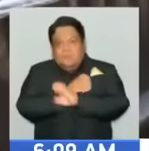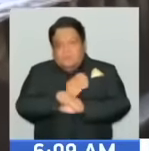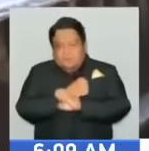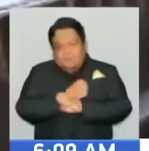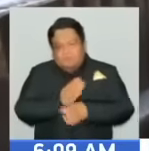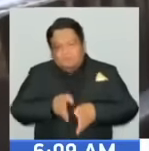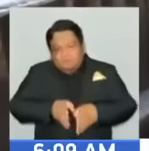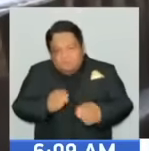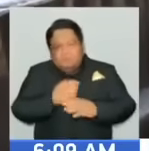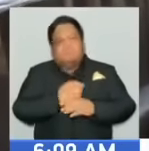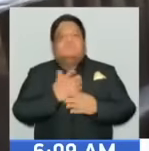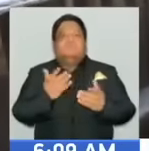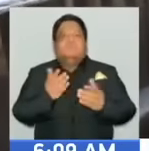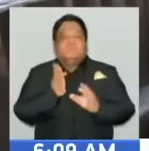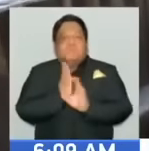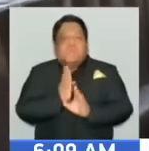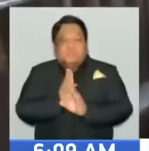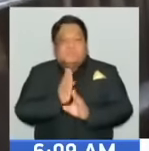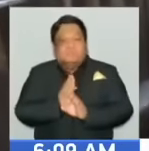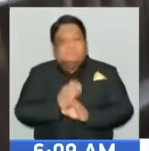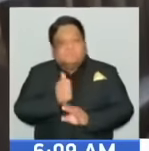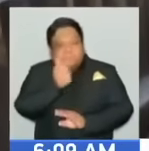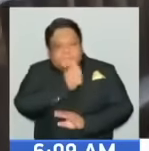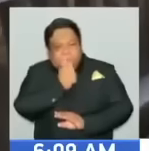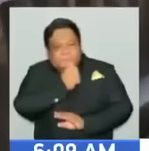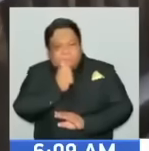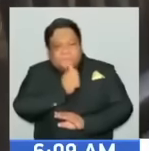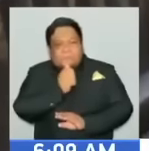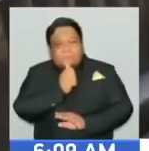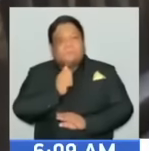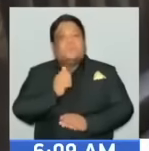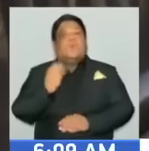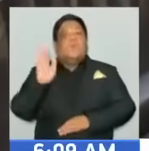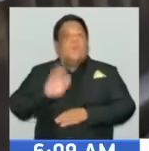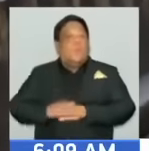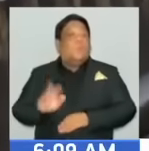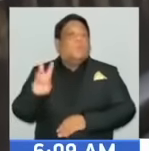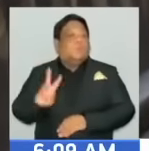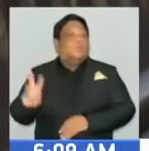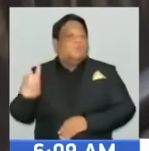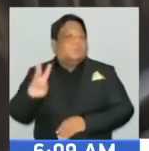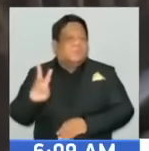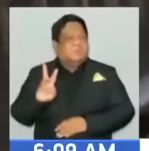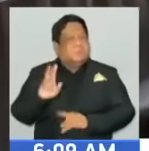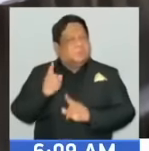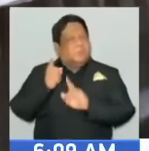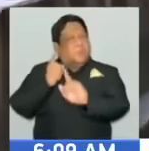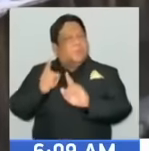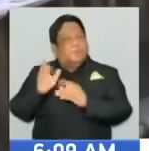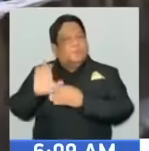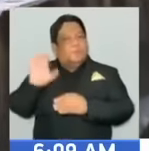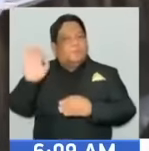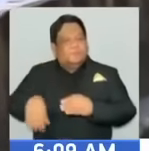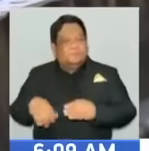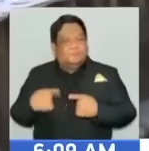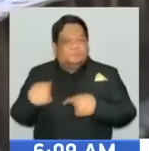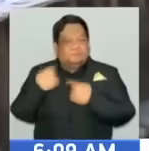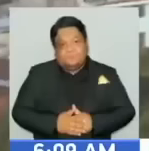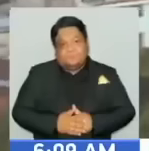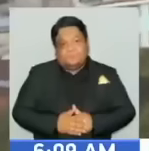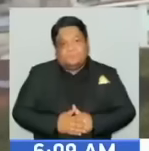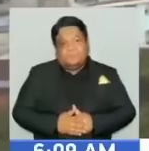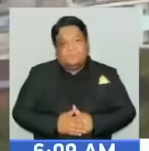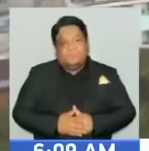tsaga na lamang po at sa umaga ng Miyerkules. So far, on track naman daw po ang kanilang isinasagawang repairs. Balik muna tayo sa